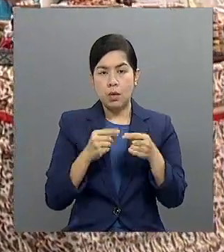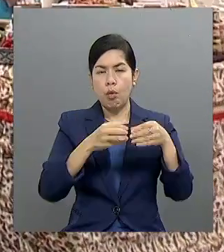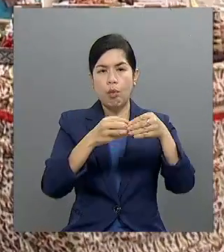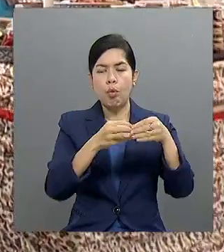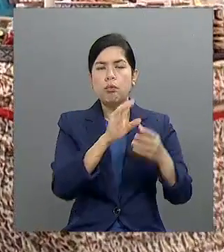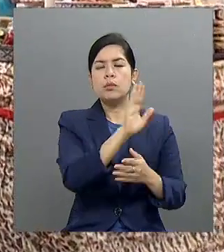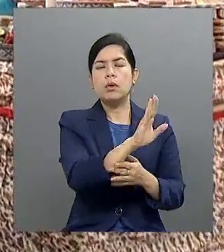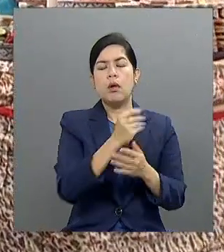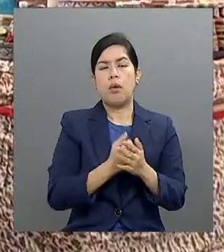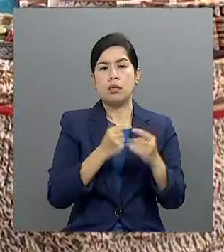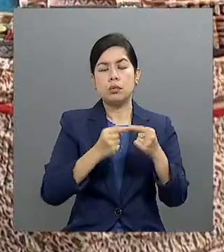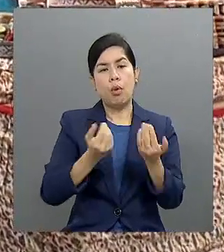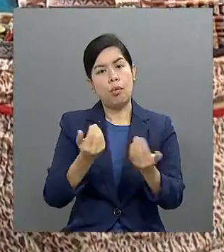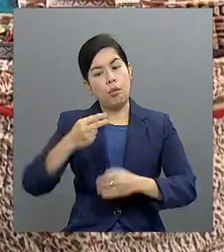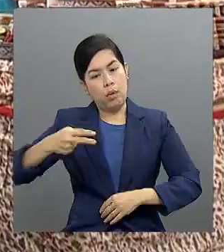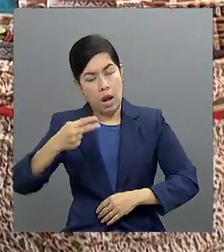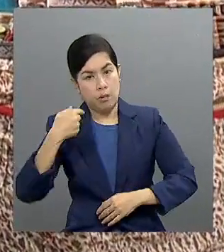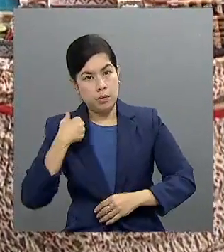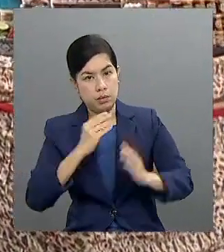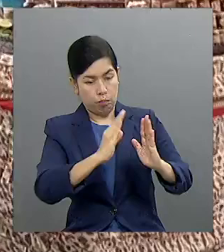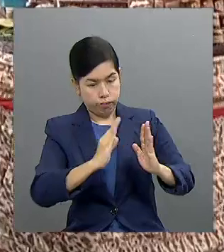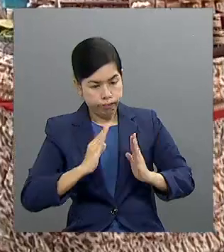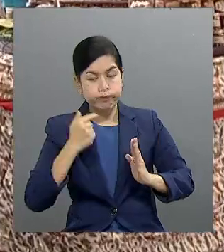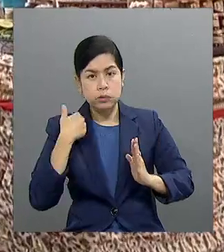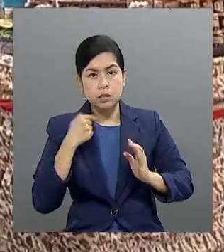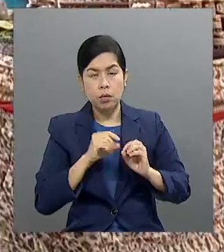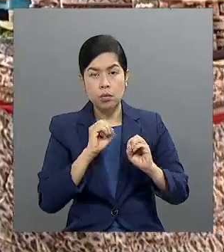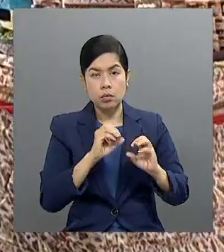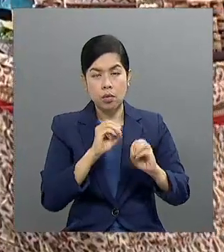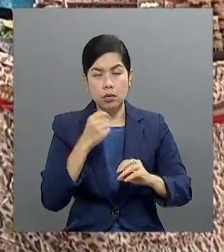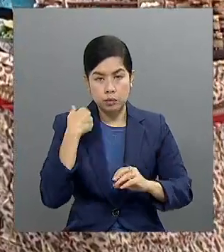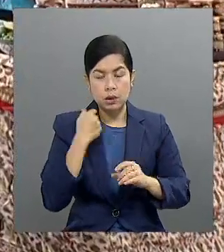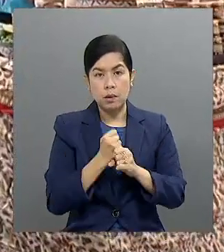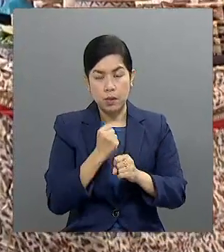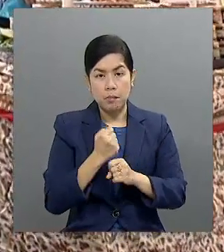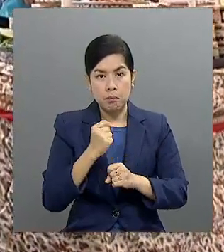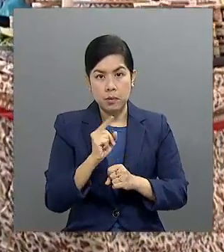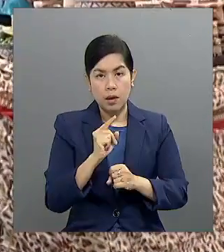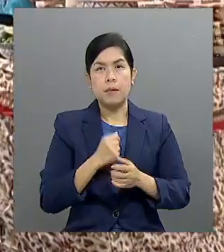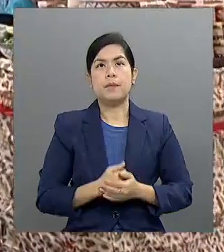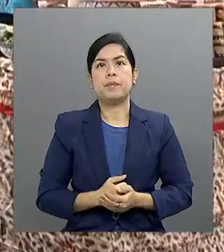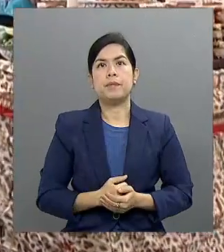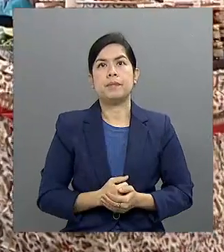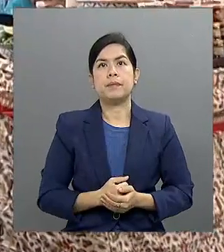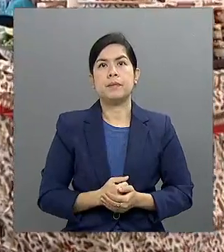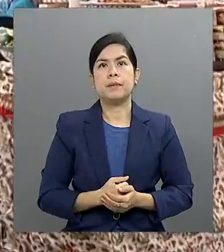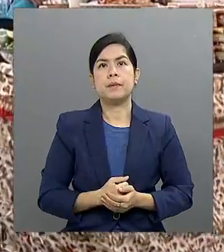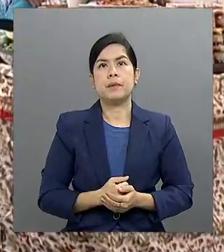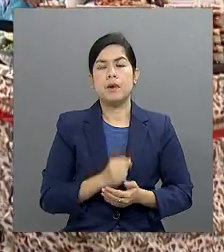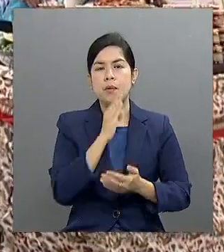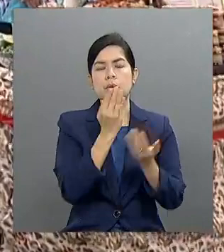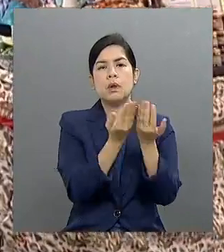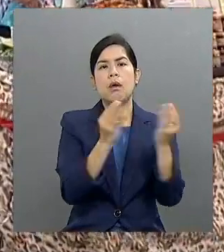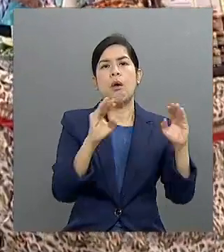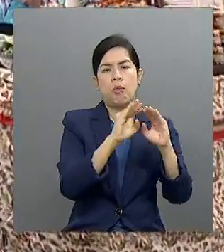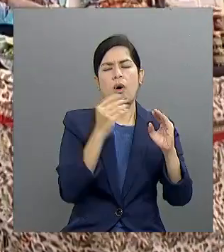จริงๆเนา ะ ตอนนี้ลูกหลานเขาทำกันเป็นมาแล้วเขาก็แบบจะสืบทอด จริงๆตอนนี้อาจจะบอกว่าคือในครัวเรือนค่ะอาจจะลดน้อยลงแล้วเนื่องจาก